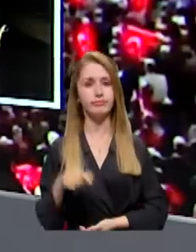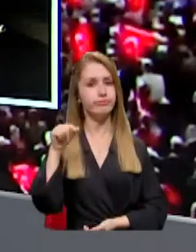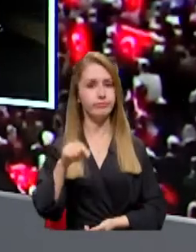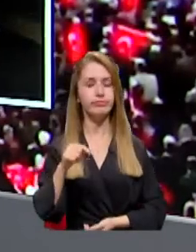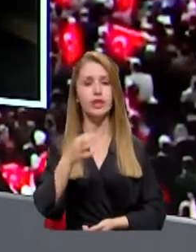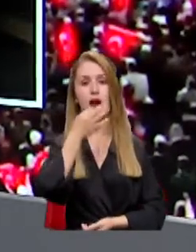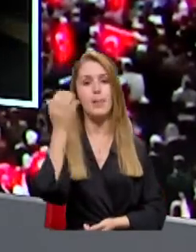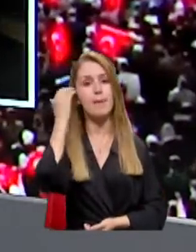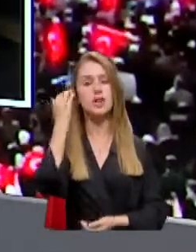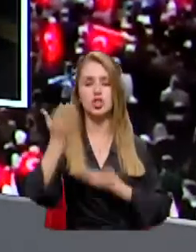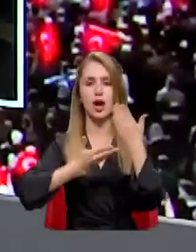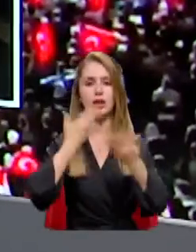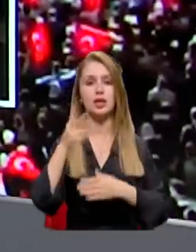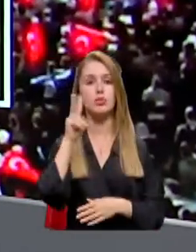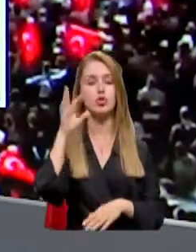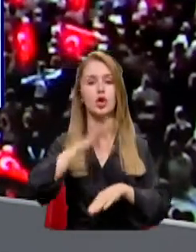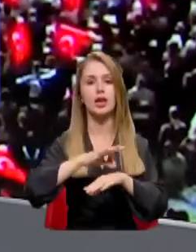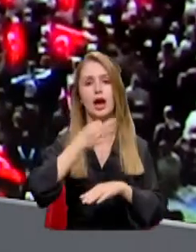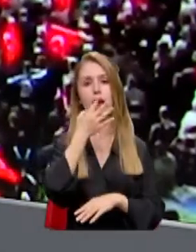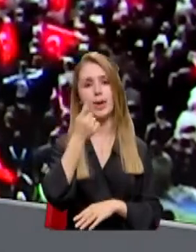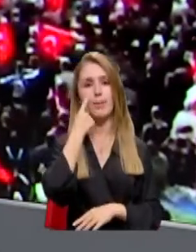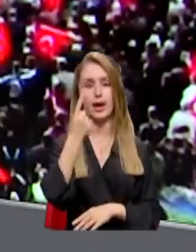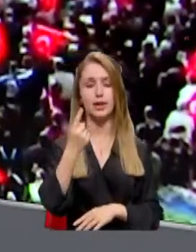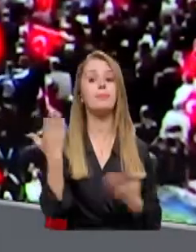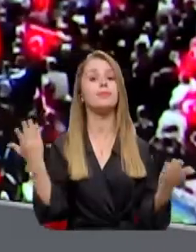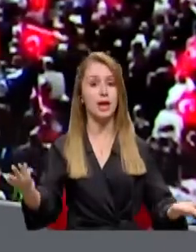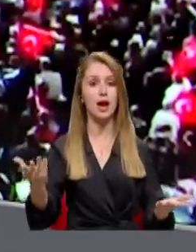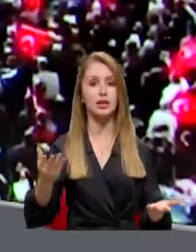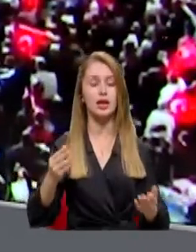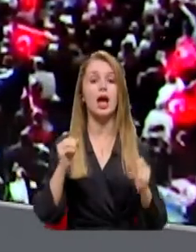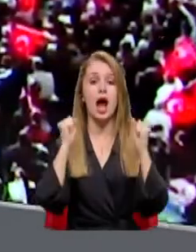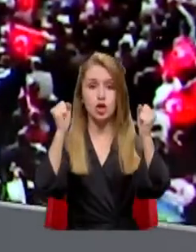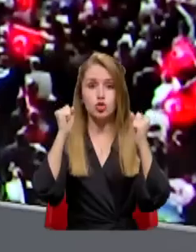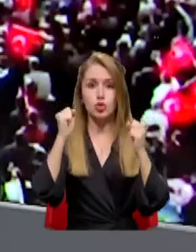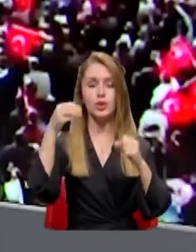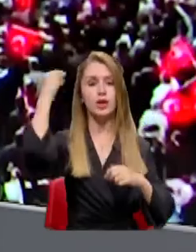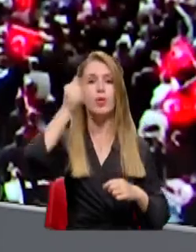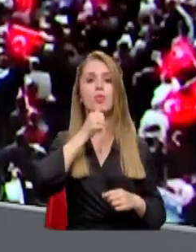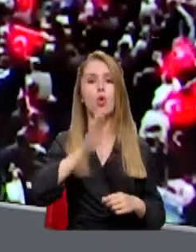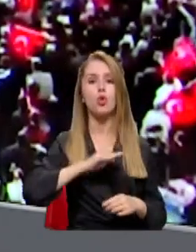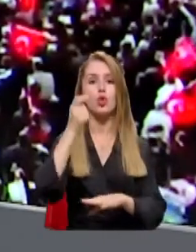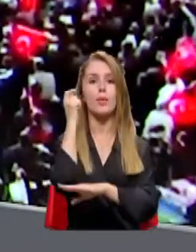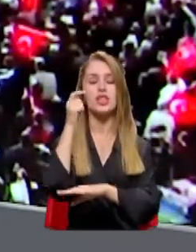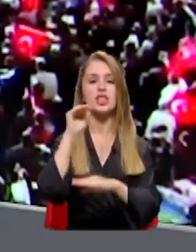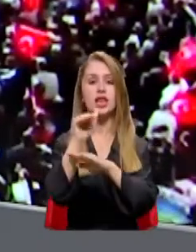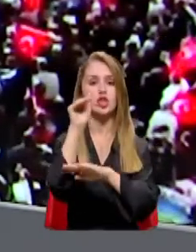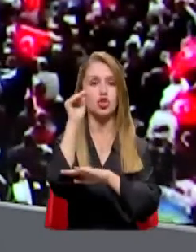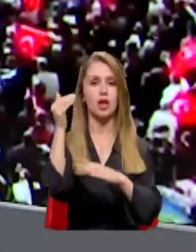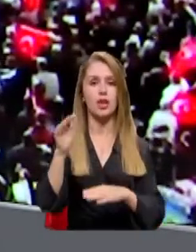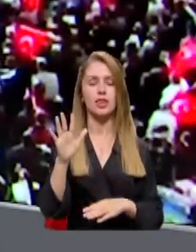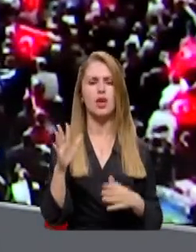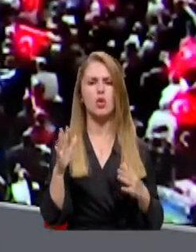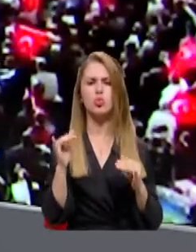Şimdi bültenin başında aktardığım son dakika haberine gideceğiz. Yani Erzurum'da İmamoğlu'nun mitinginde yaşanan